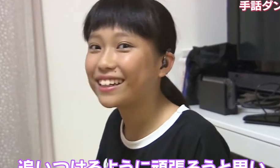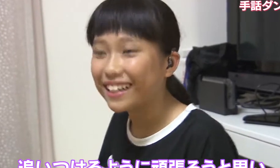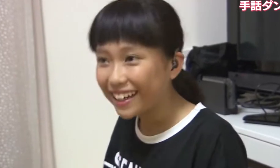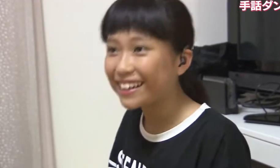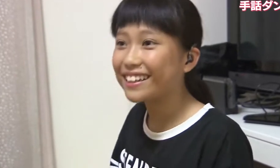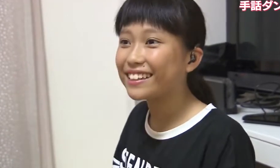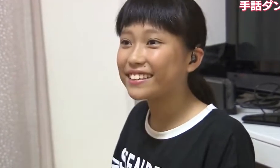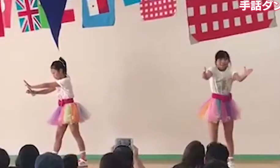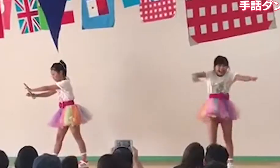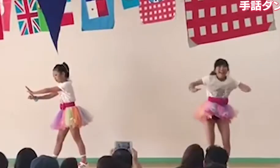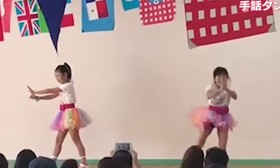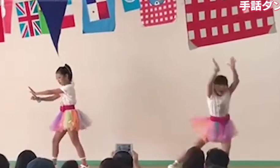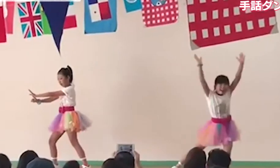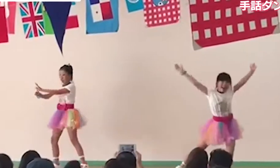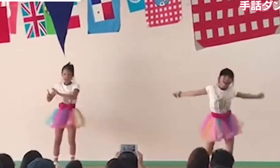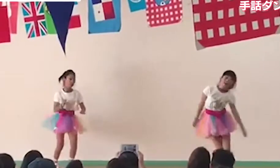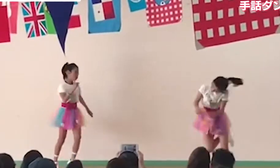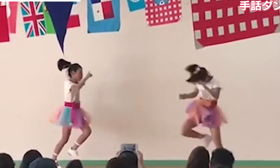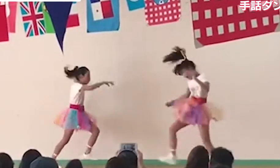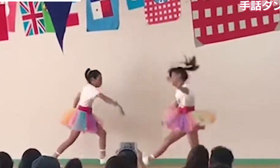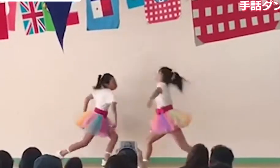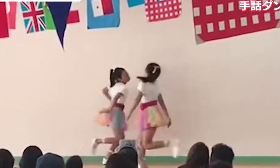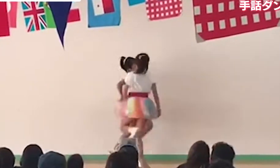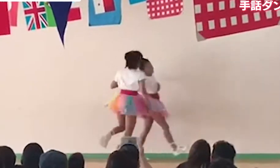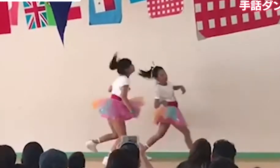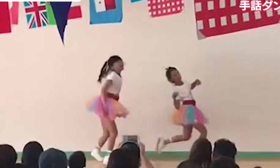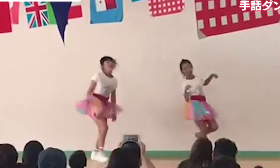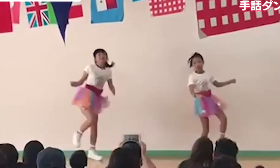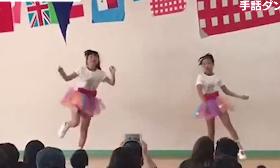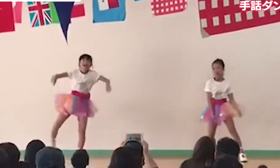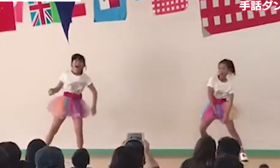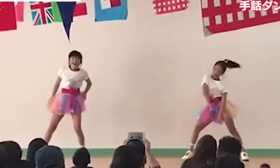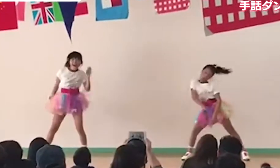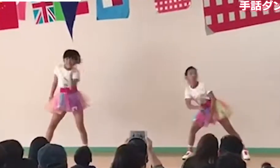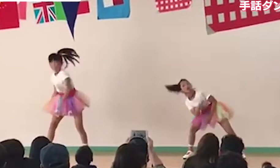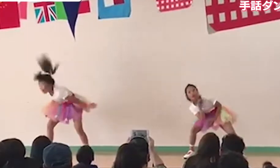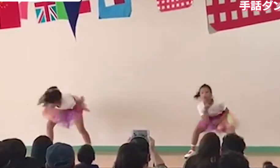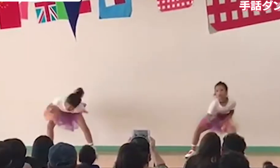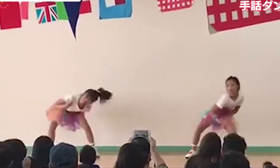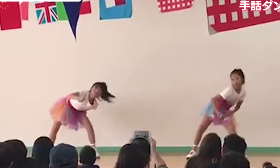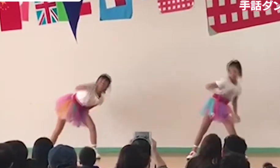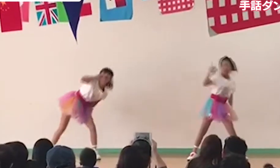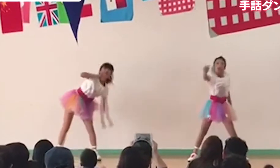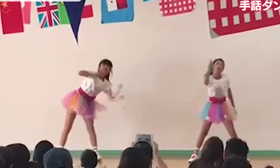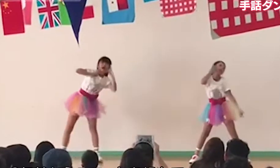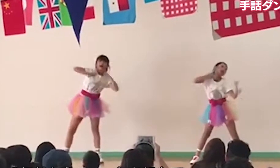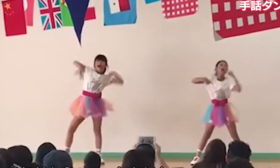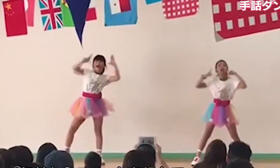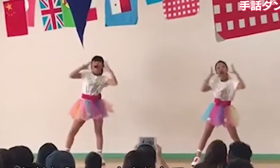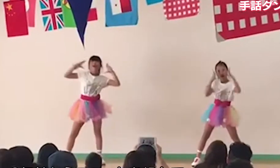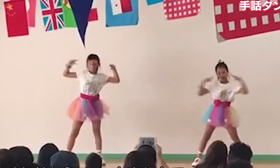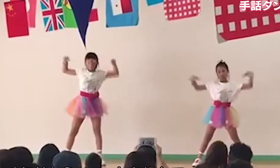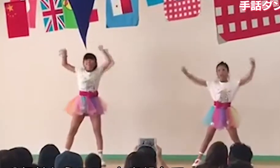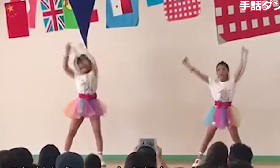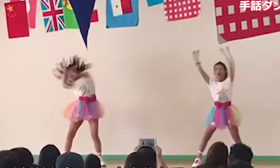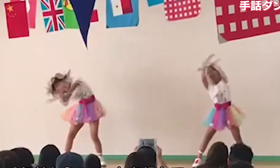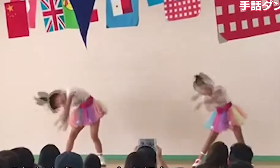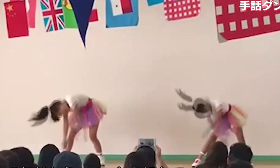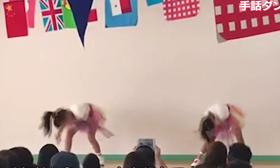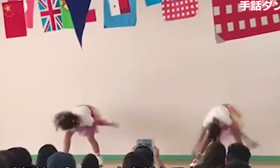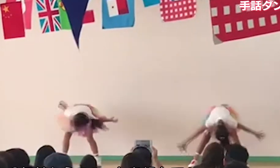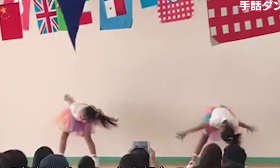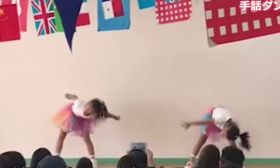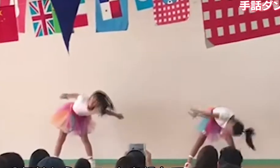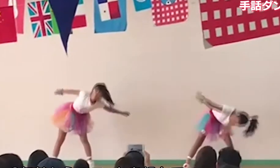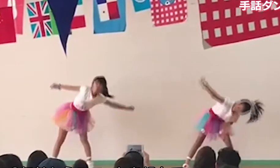。 実は2人の共通の趣味はダンス。2年前からユニットを組んで、これまで